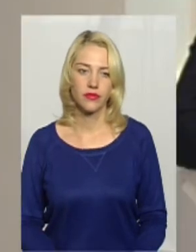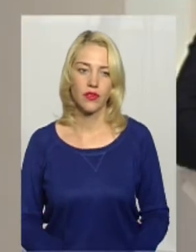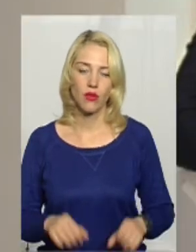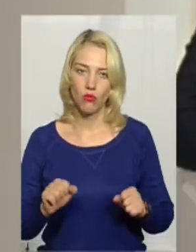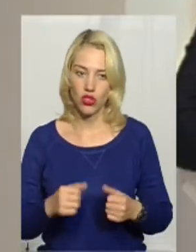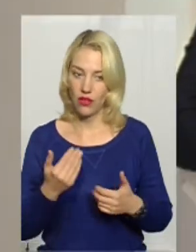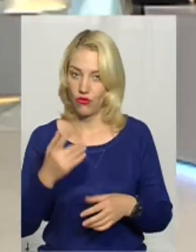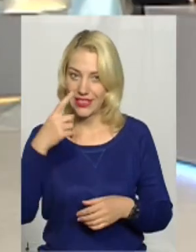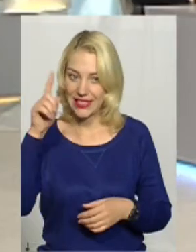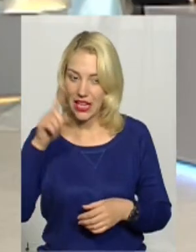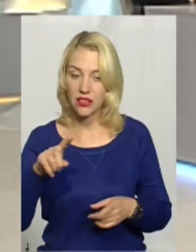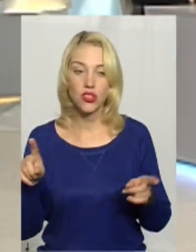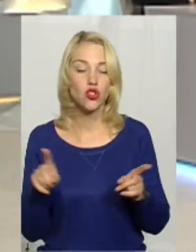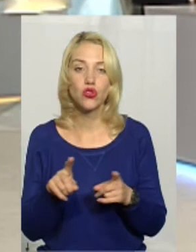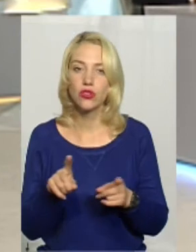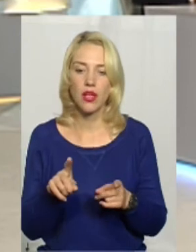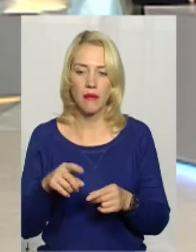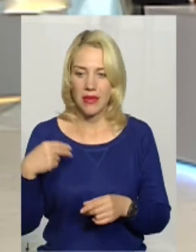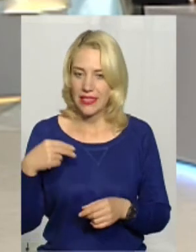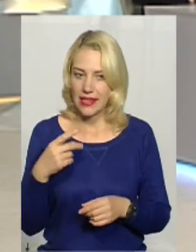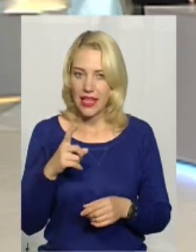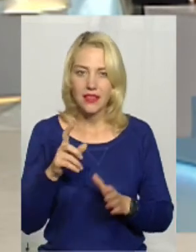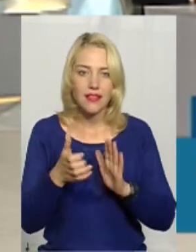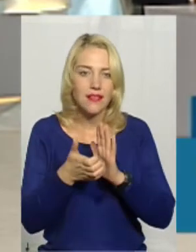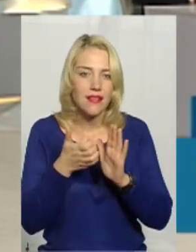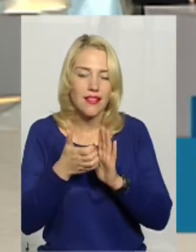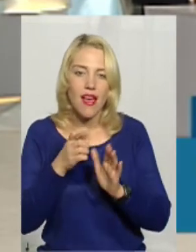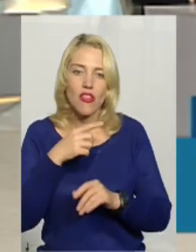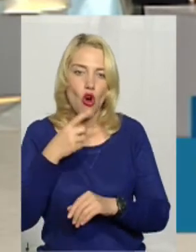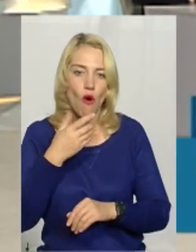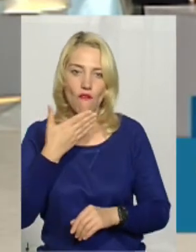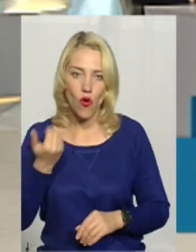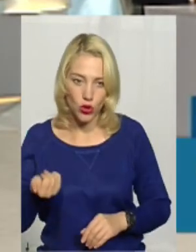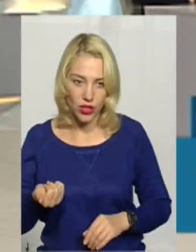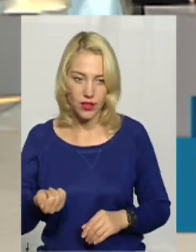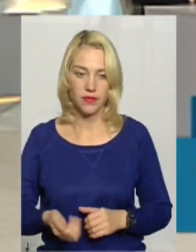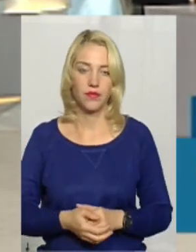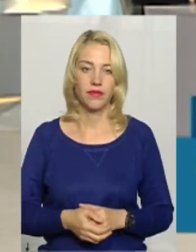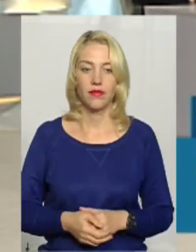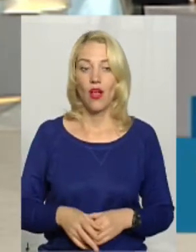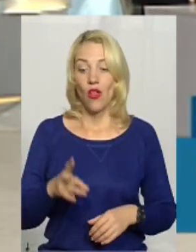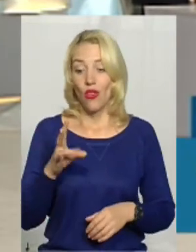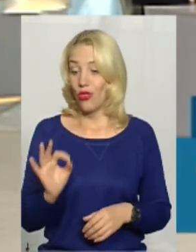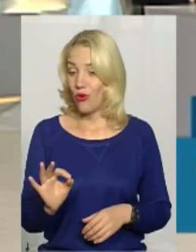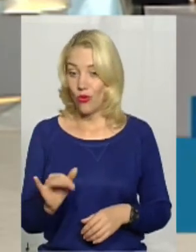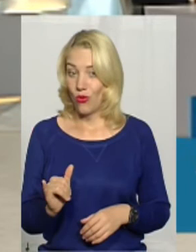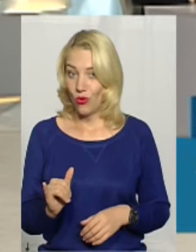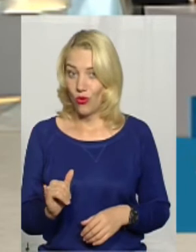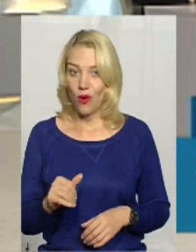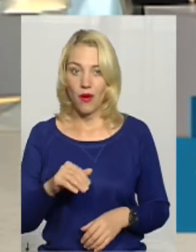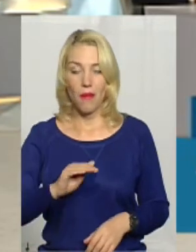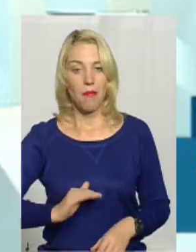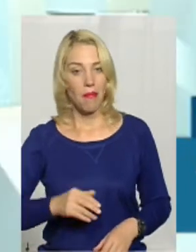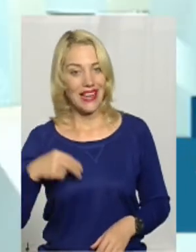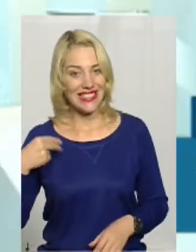Можливо, ви знаєте щось, що пан президент не договорює? Ну, пан президент взагалі нічого не договорює, якщо так